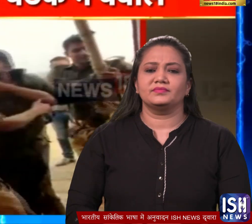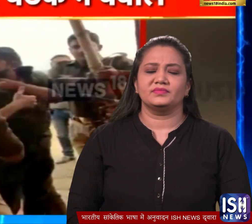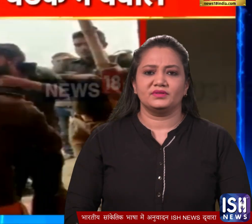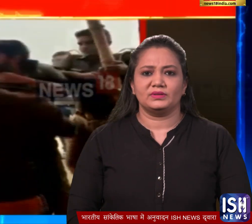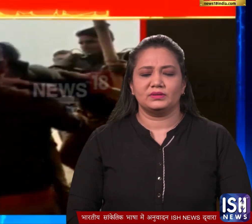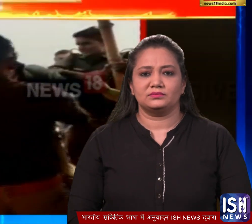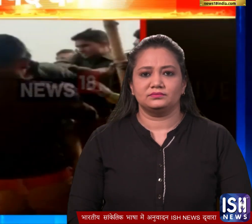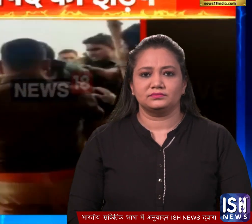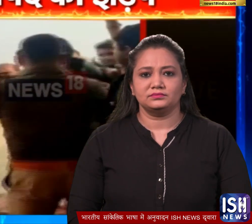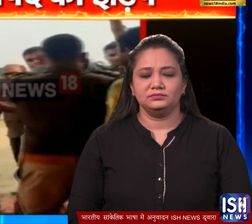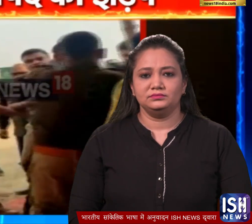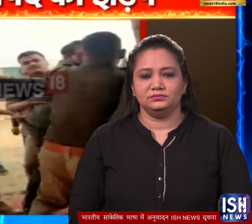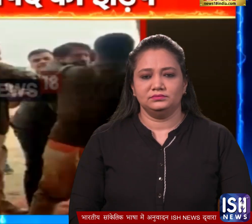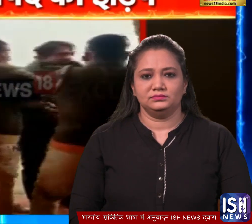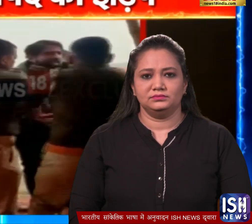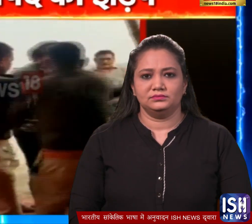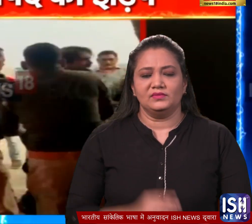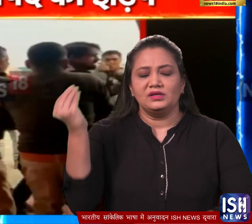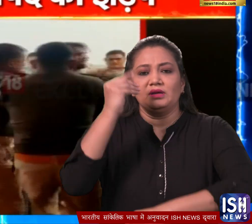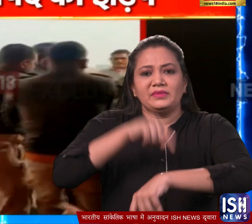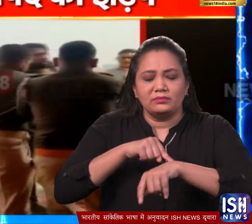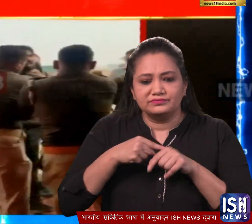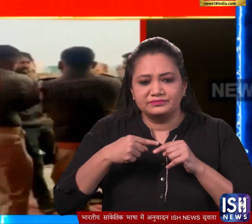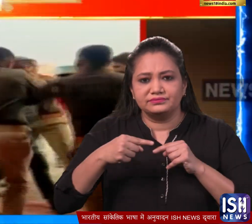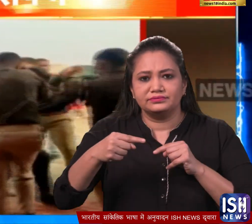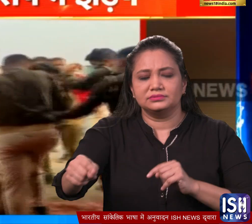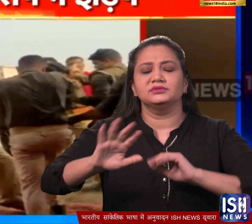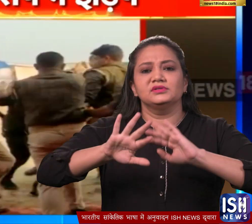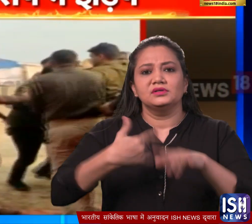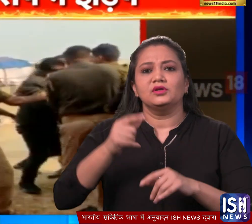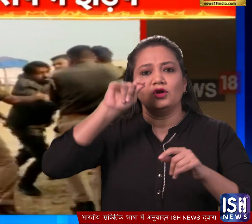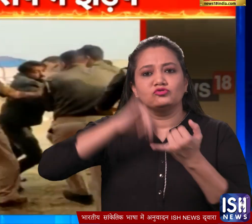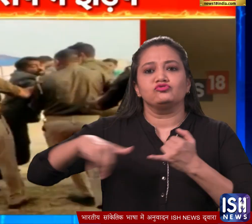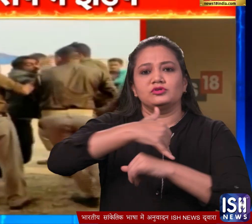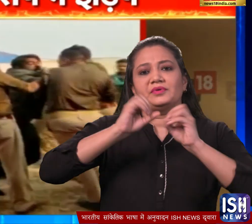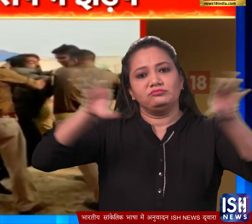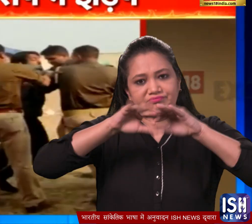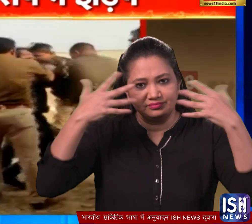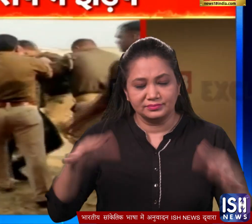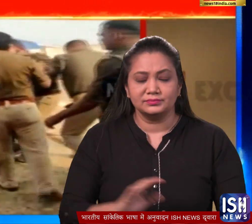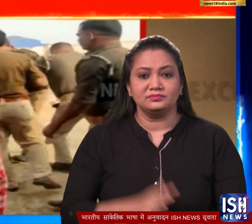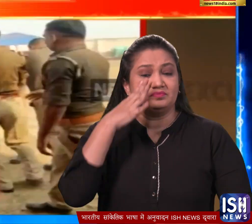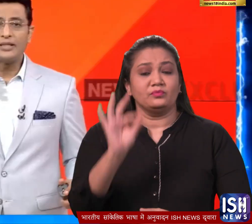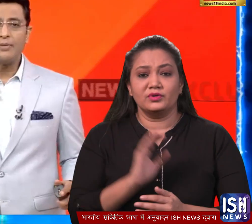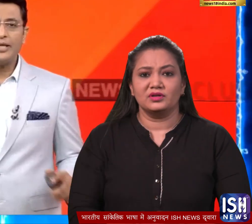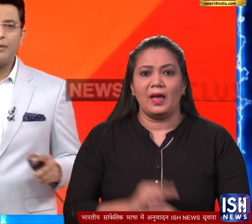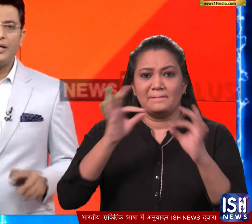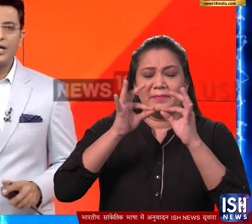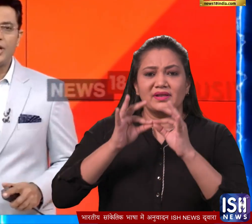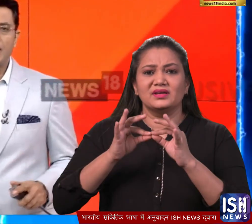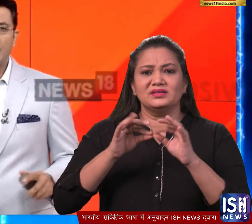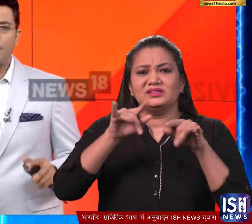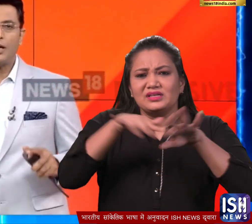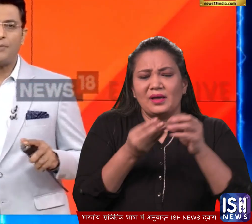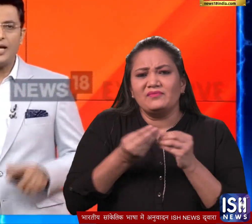आए। मुझे पकड़ सकते हैं, मेरी बात सुनिए। हम सब कुछ देर तक यह हंगामा चलता रहा, जिसका वीडियो सोशल मीडिया पर वायरल हो गया। सौभाग्य की बात है कि